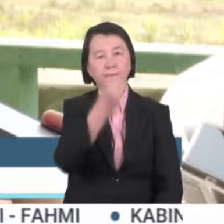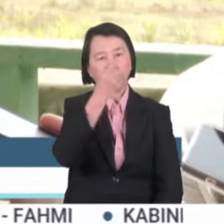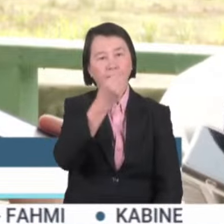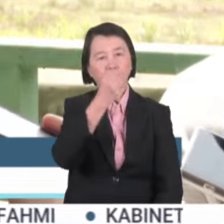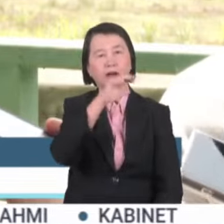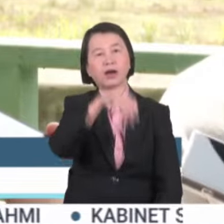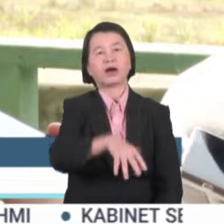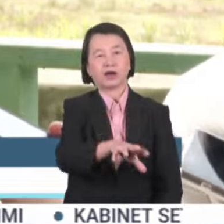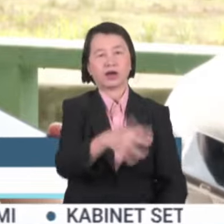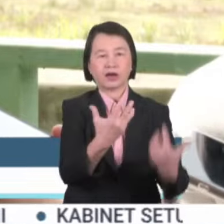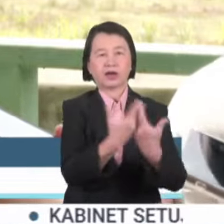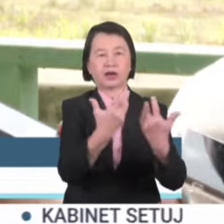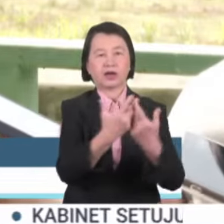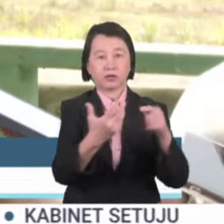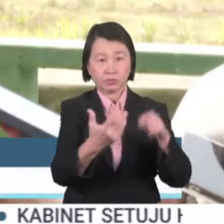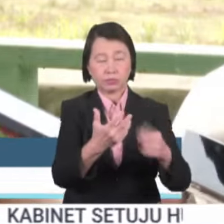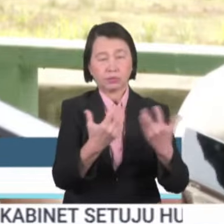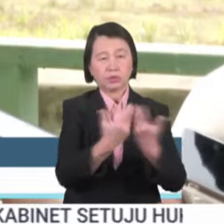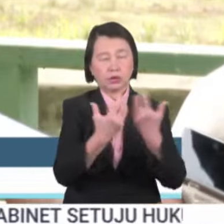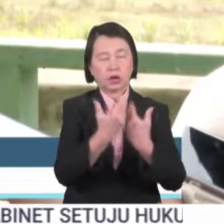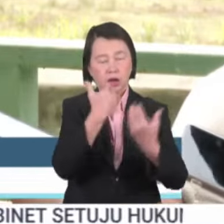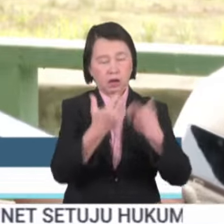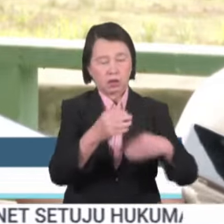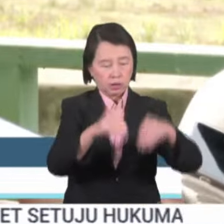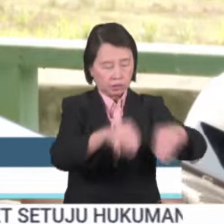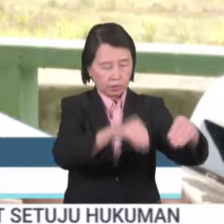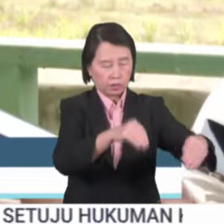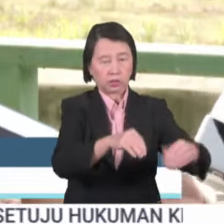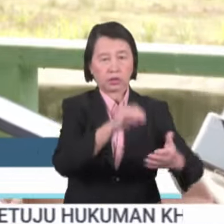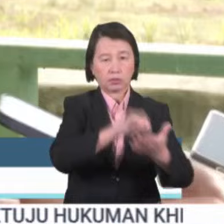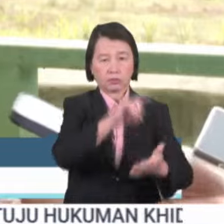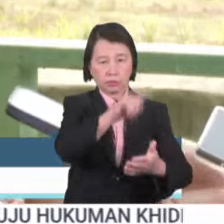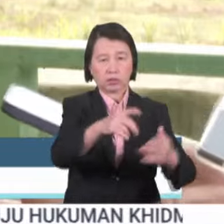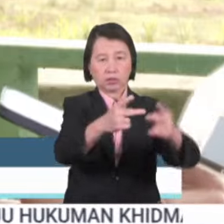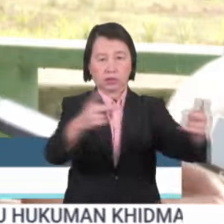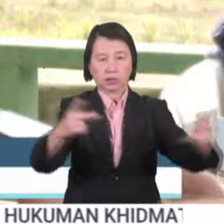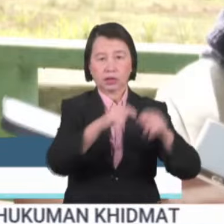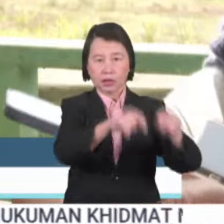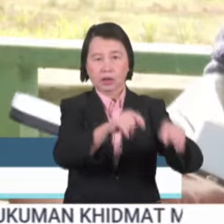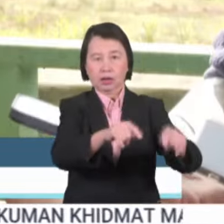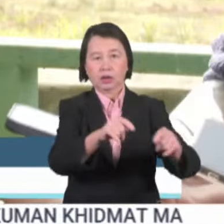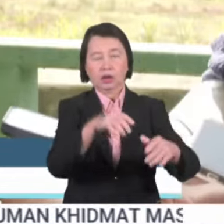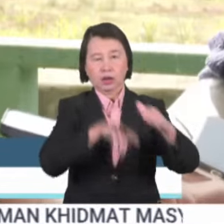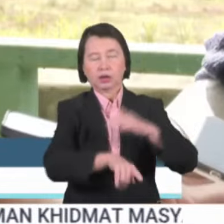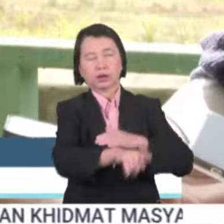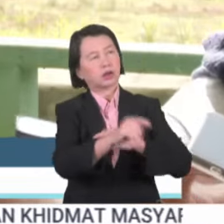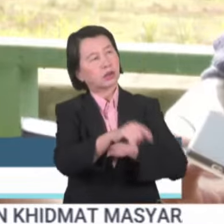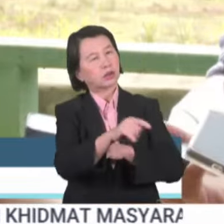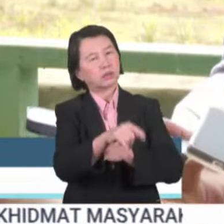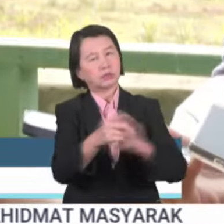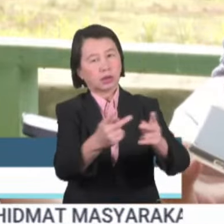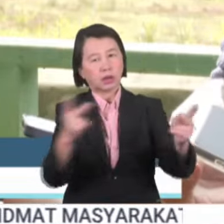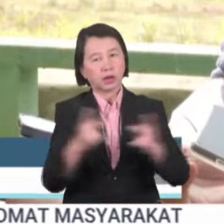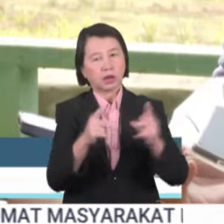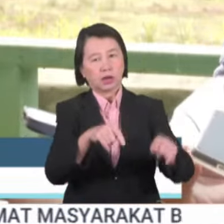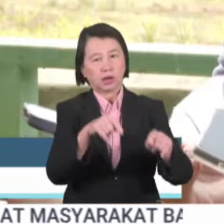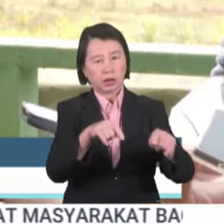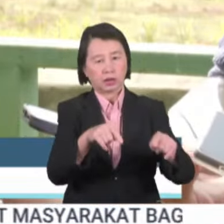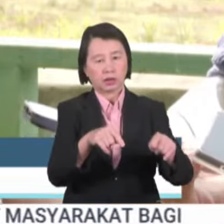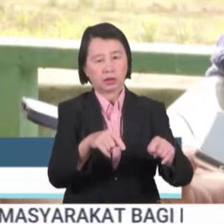So rumput gajah ni kita tanam di koridor hidupan liar yang di dalam kawasan